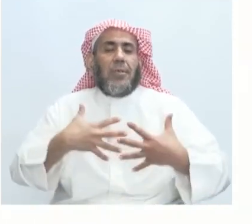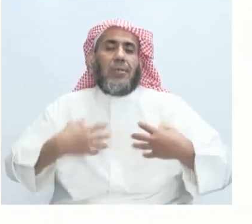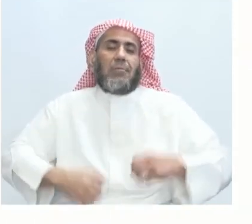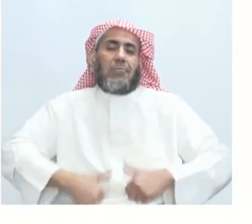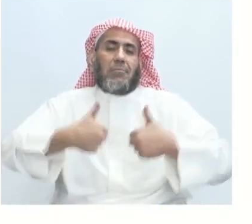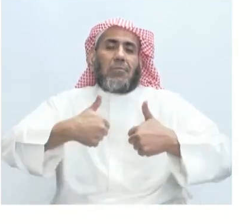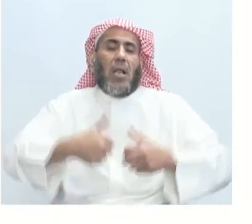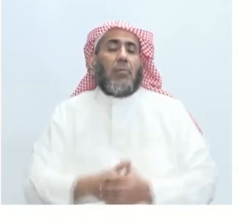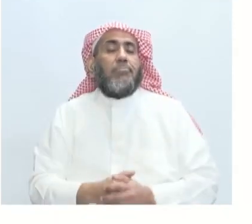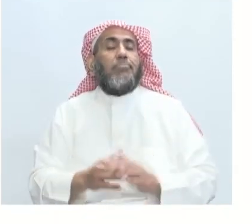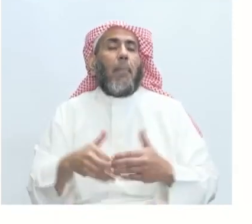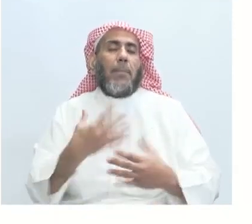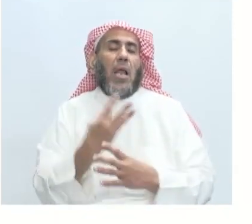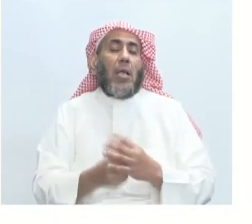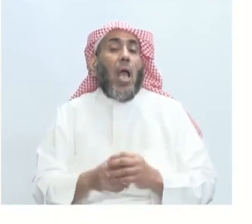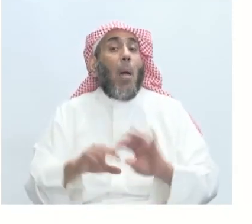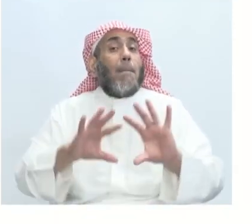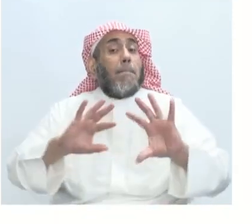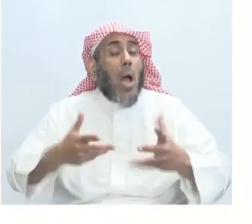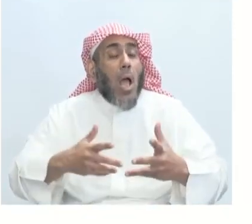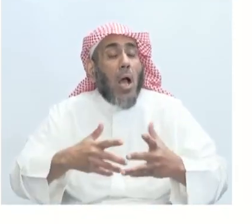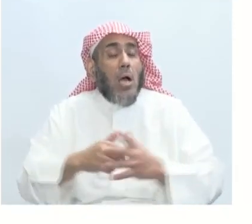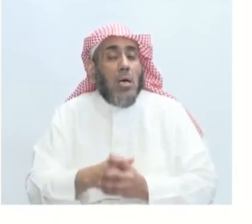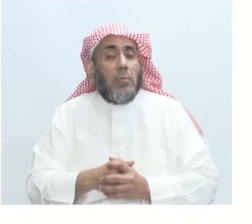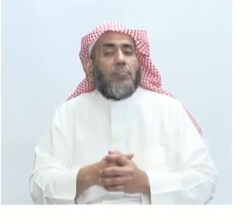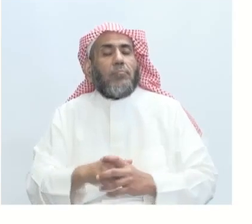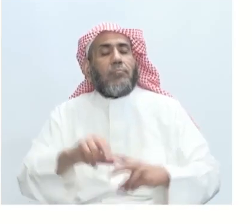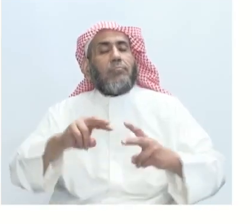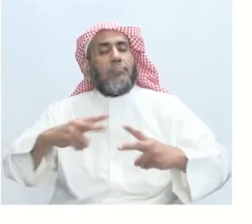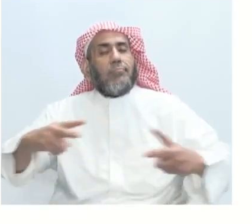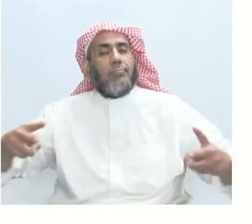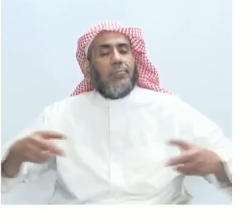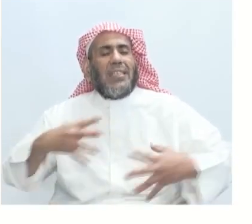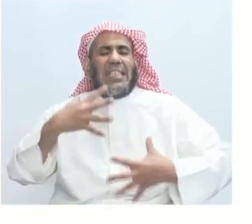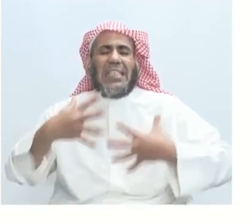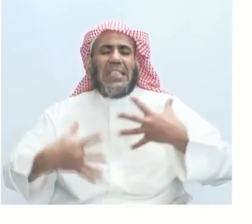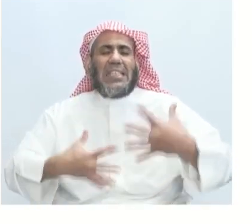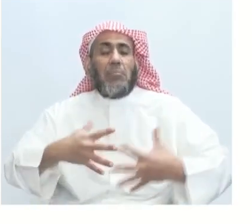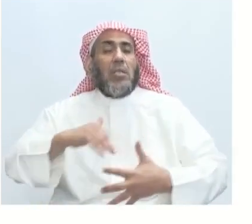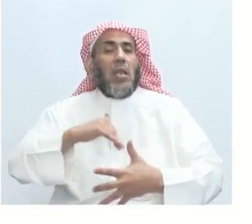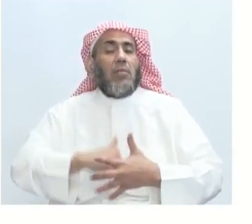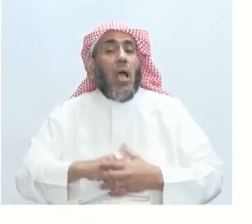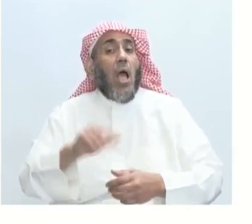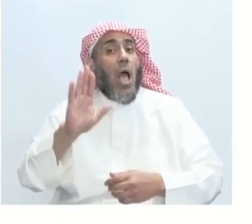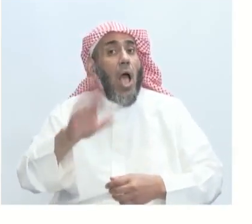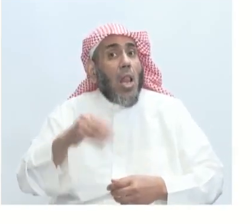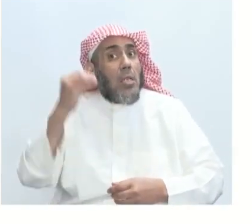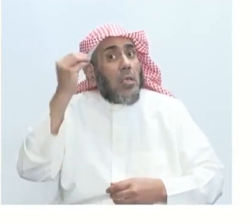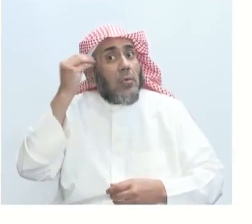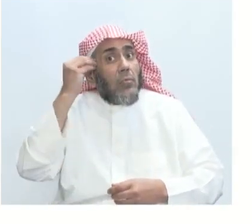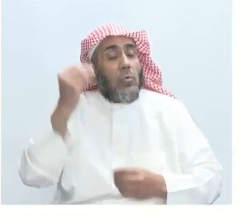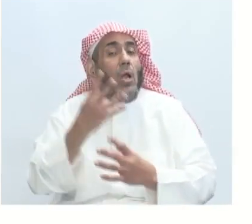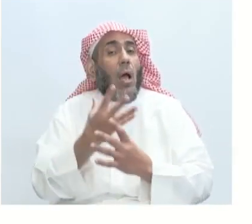ذلك ابنائي ما هي انواع الاضطرابات النفسيه هل تعرفون